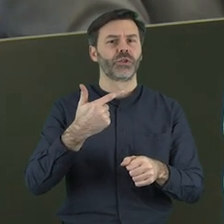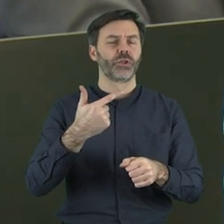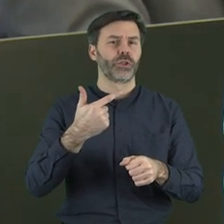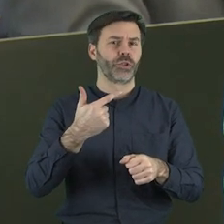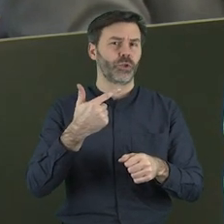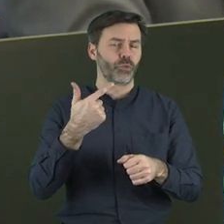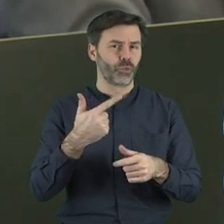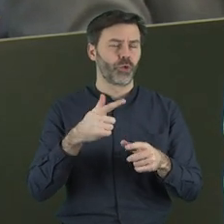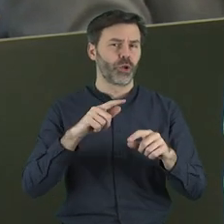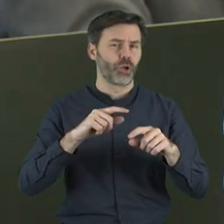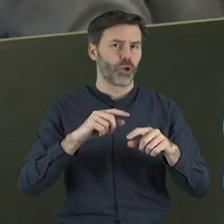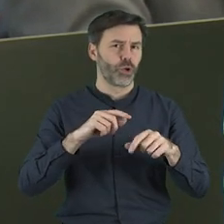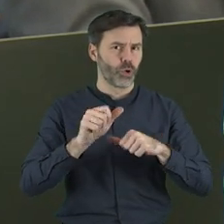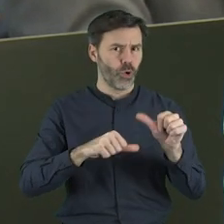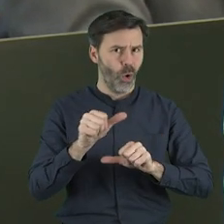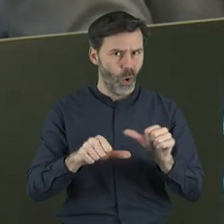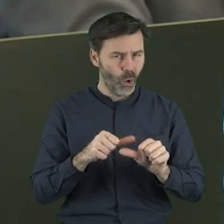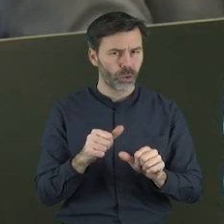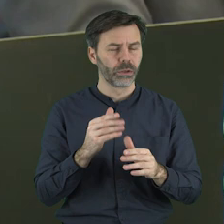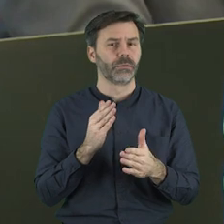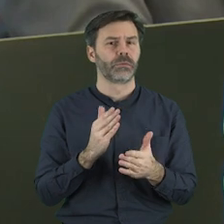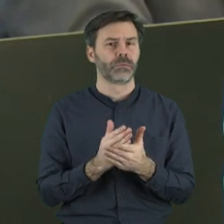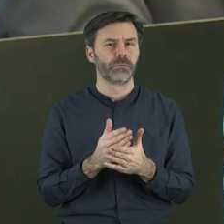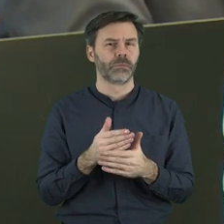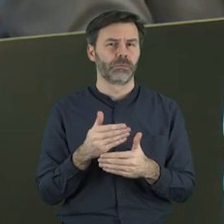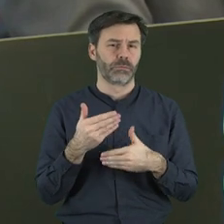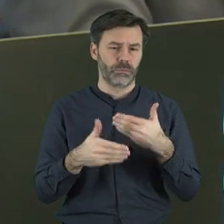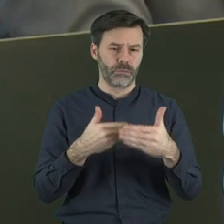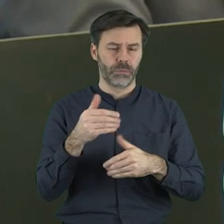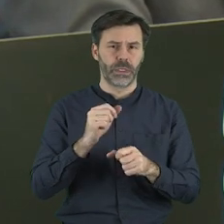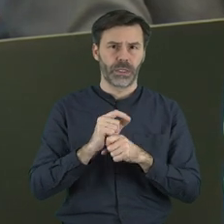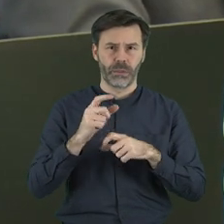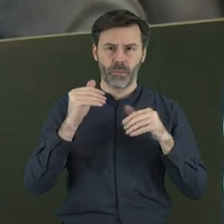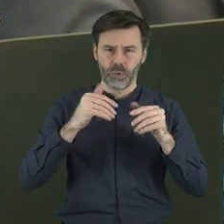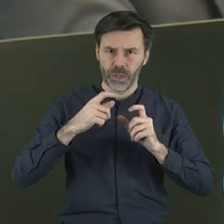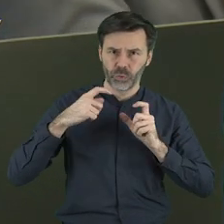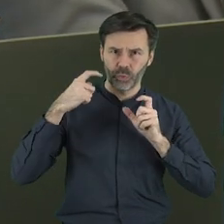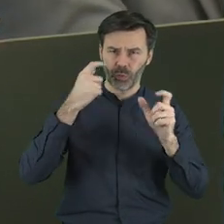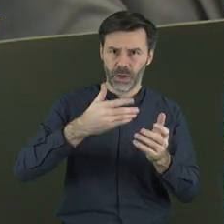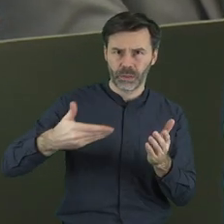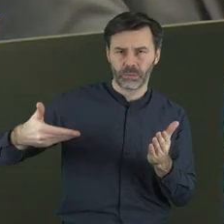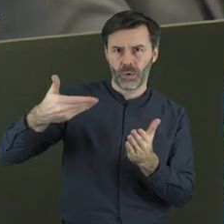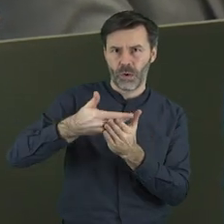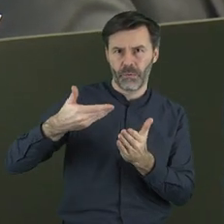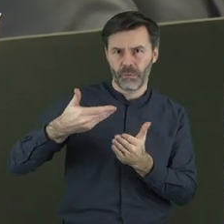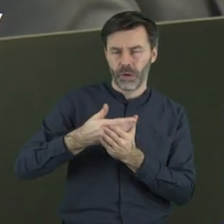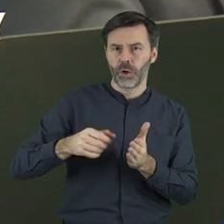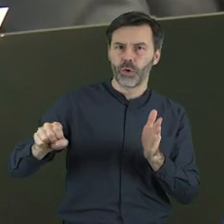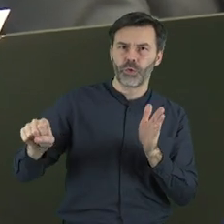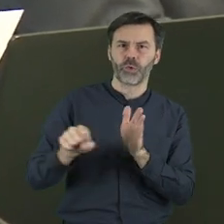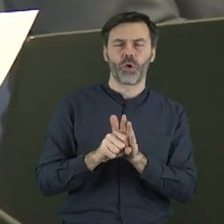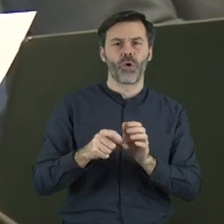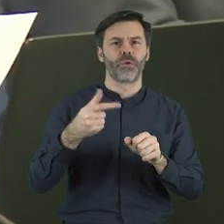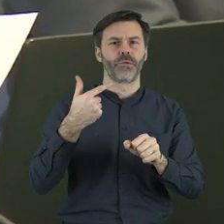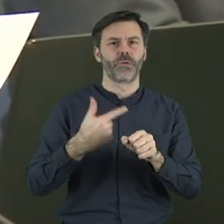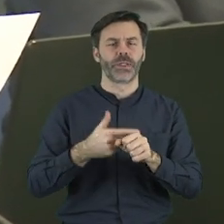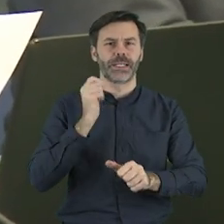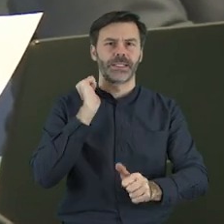trwa, składanie ofert jest do 20 stycznia 2023 roku.